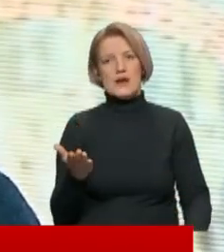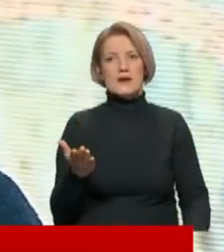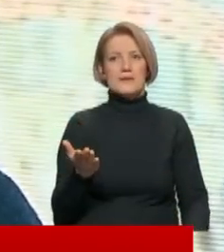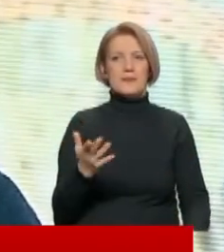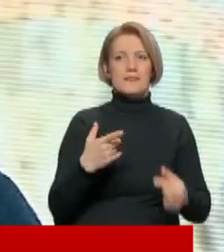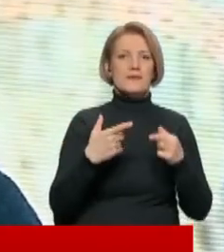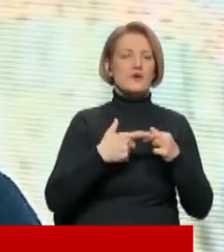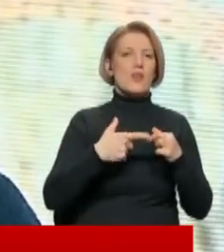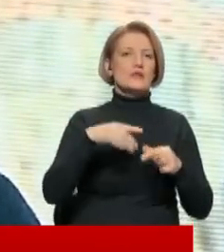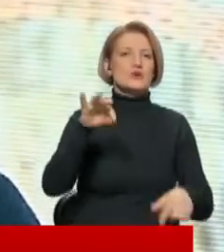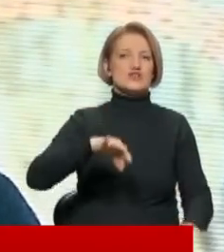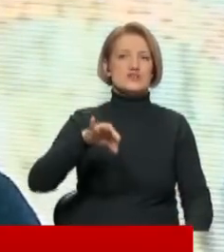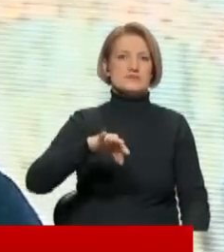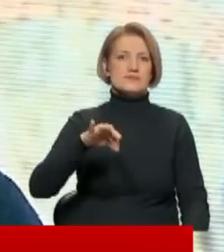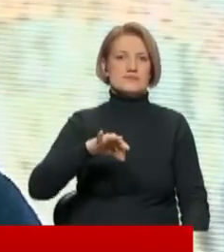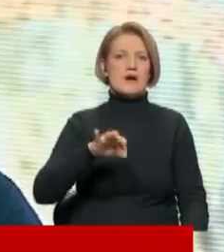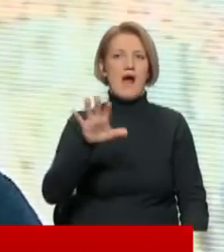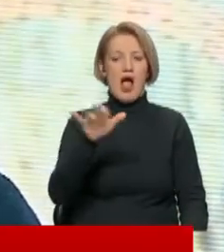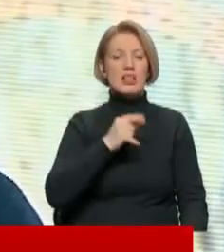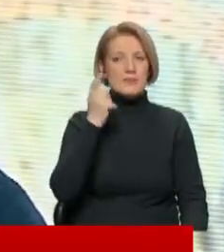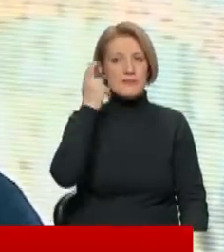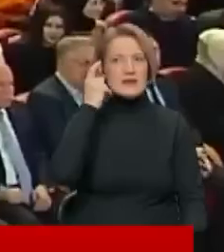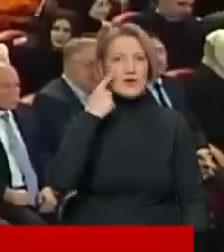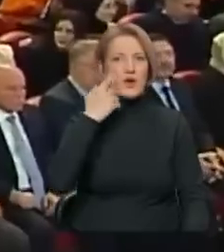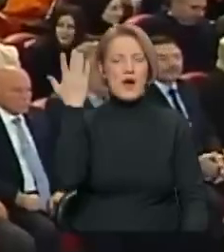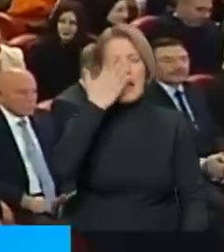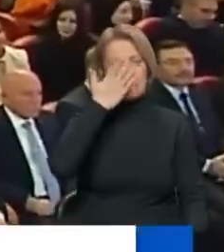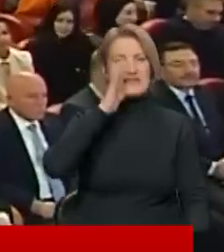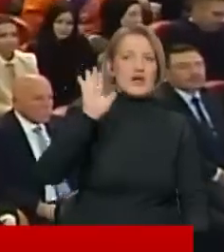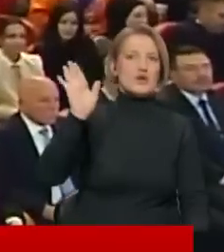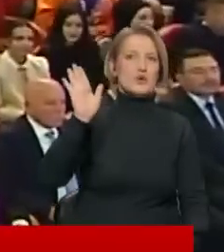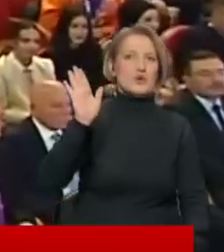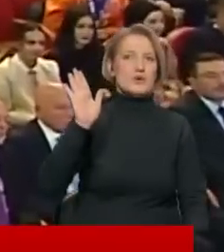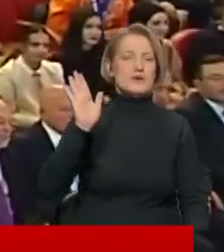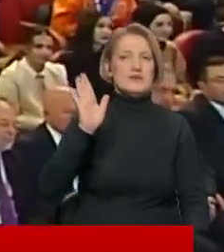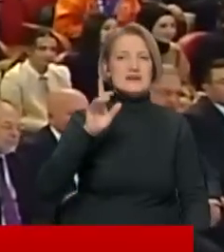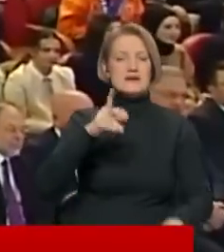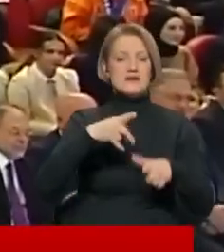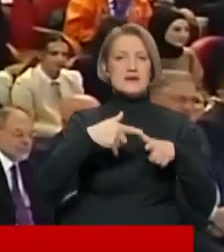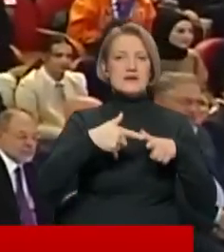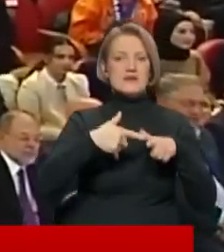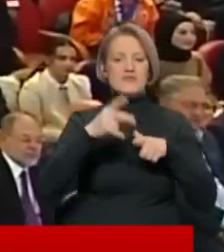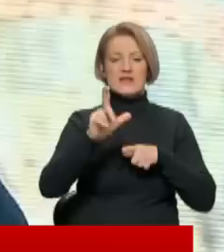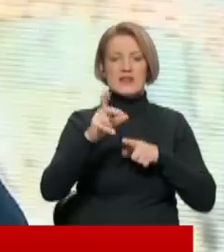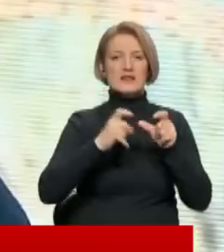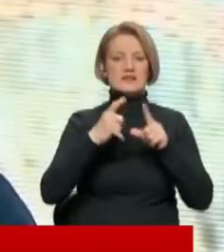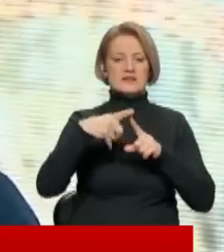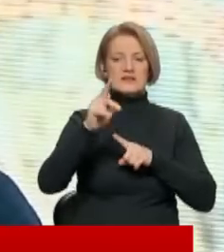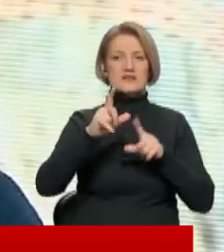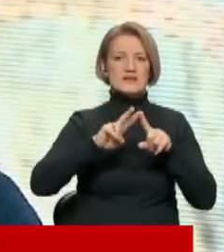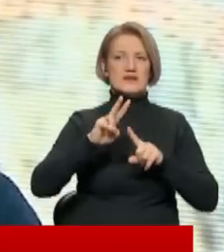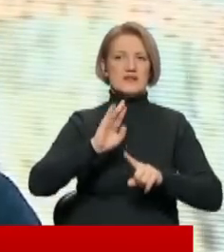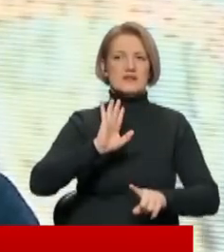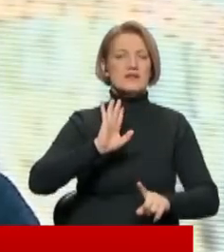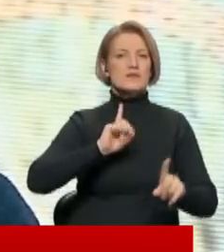Ronaldo Şimdi aldığım bilgilere göre Suudi Arabistan'a gidiyor Filistin davasına sahip